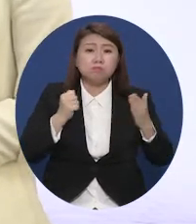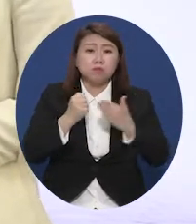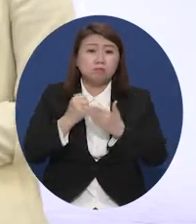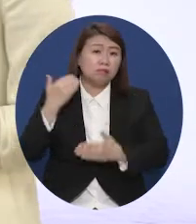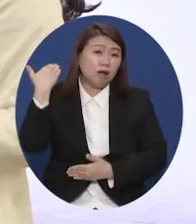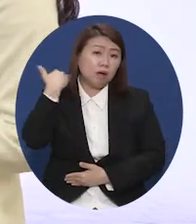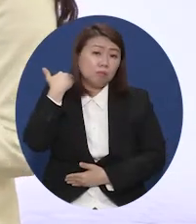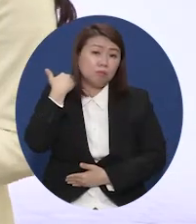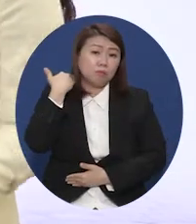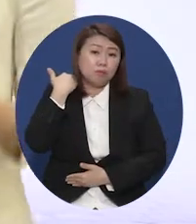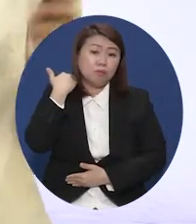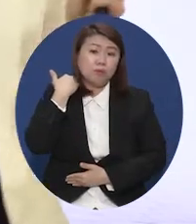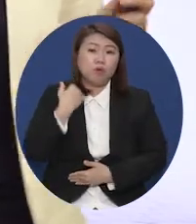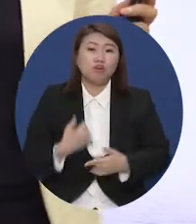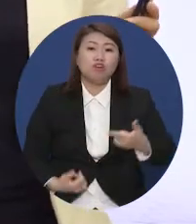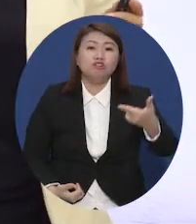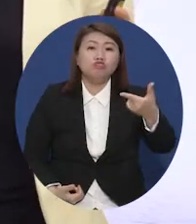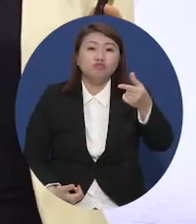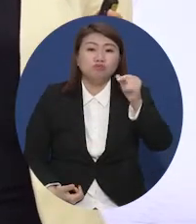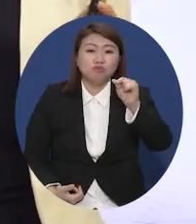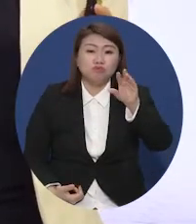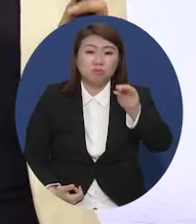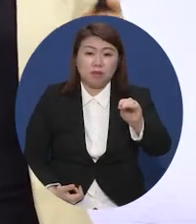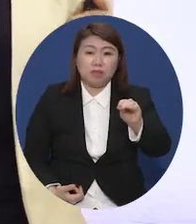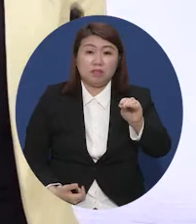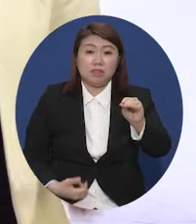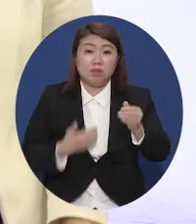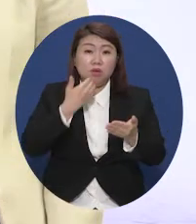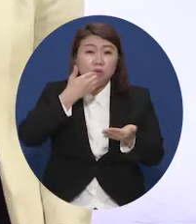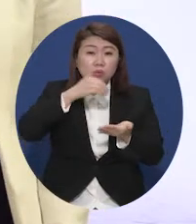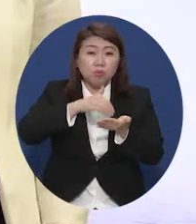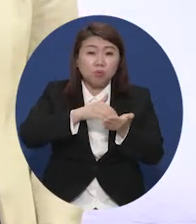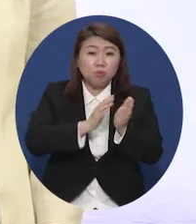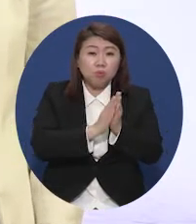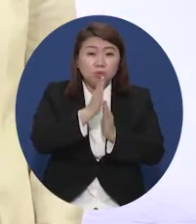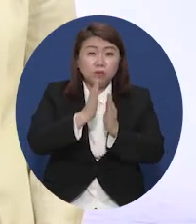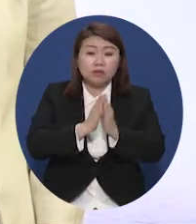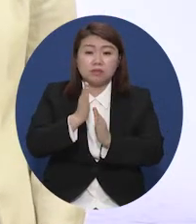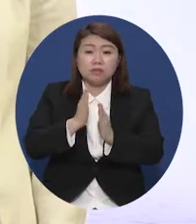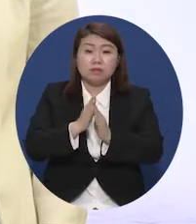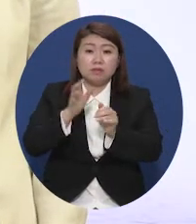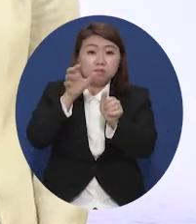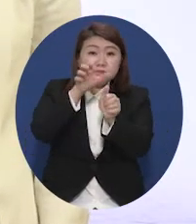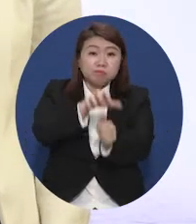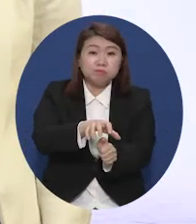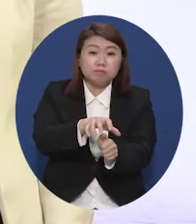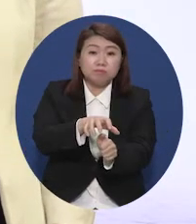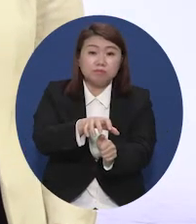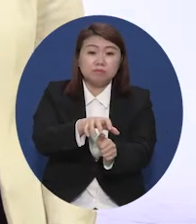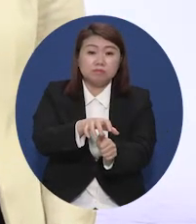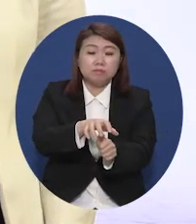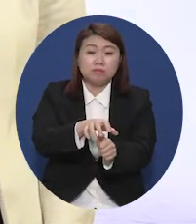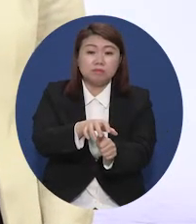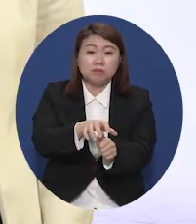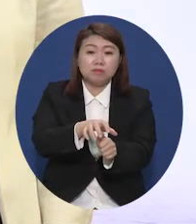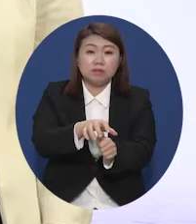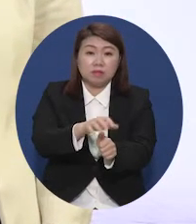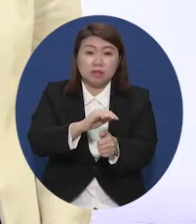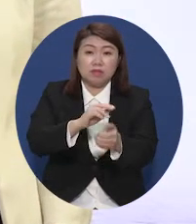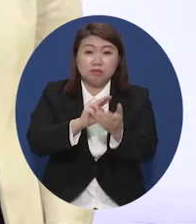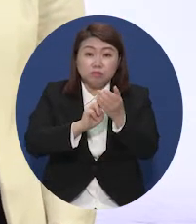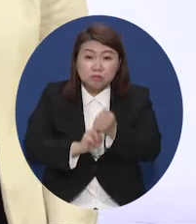보이지 않잖아요 스폴 말고는 약 6만 개의 유물 석조물들이 묻혀 있을 것으로 매장되어 있을 것으로